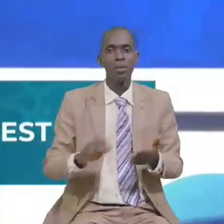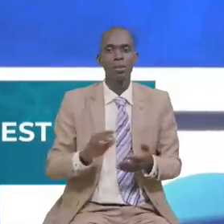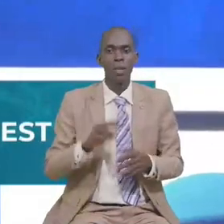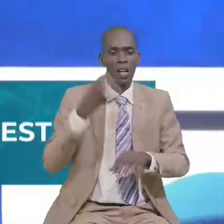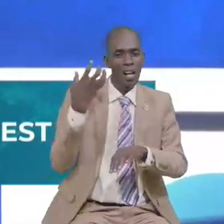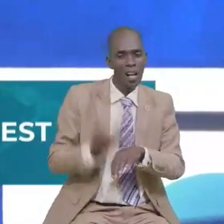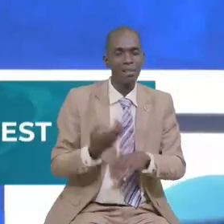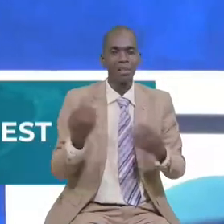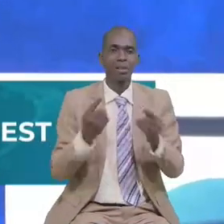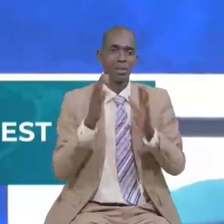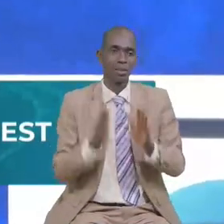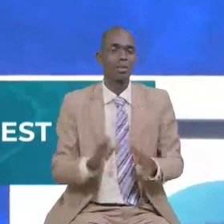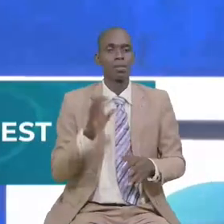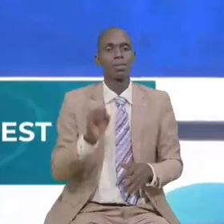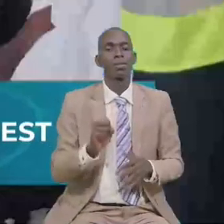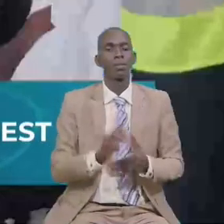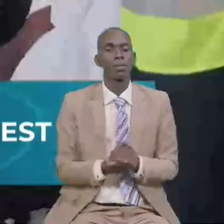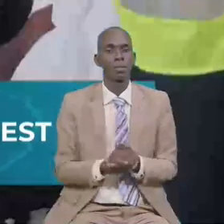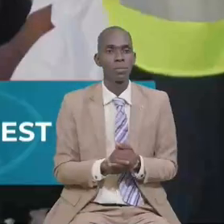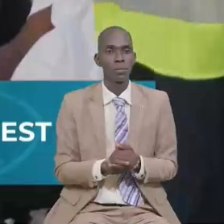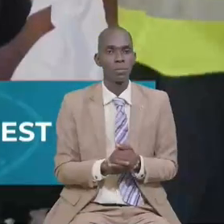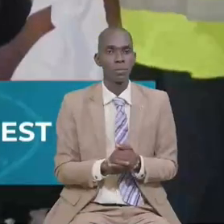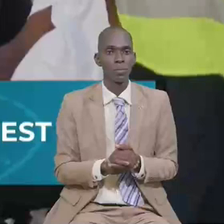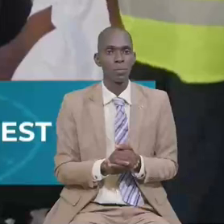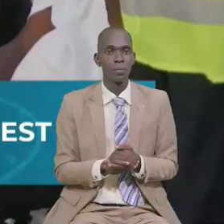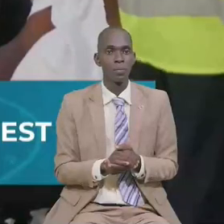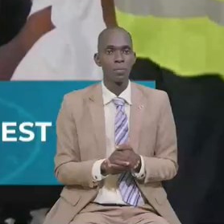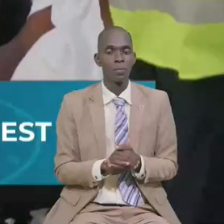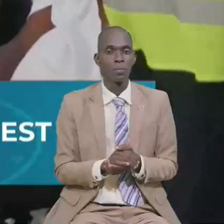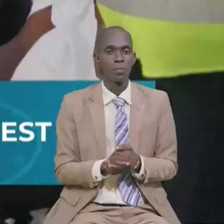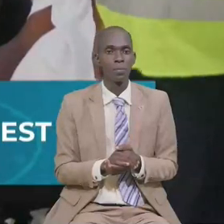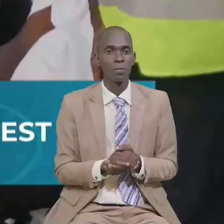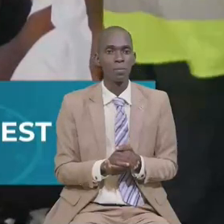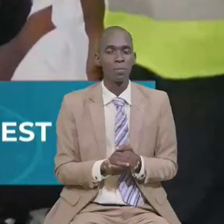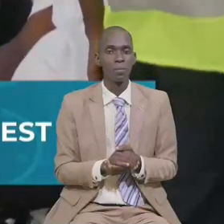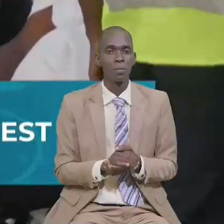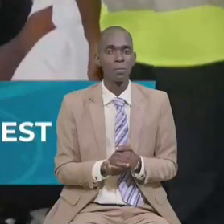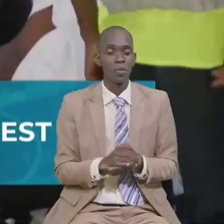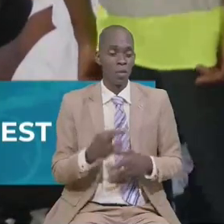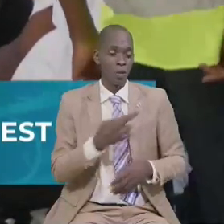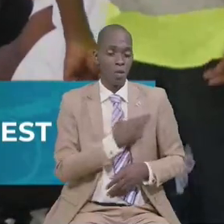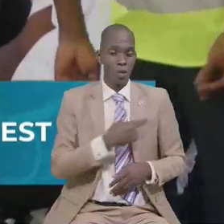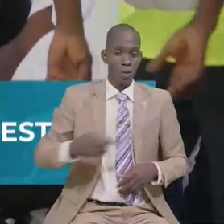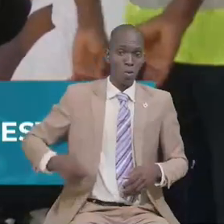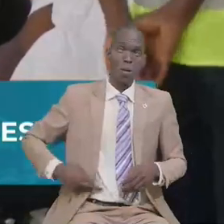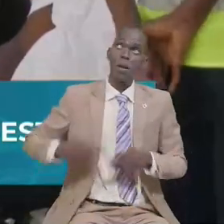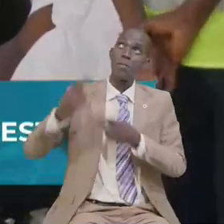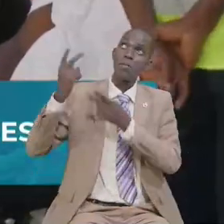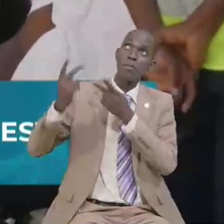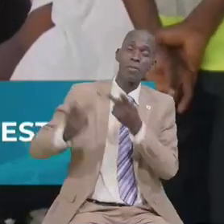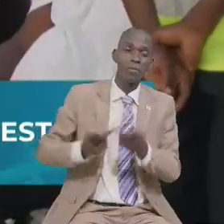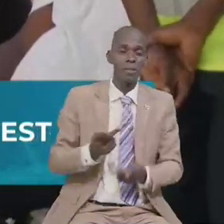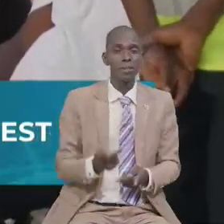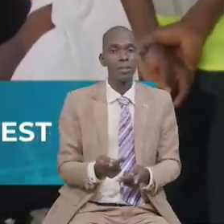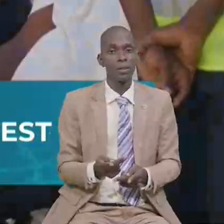La visite royale qui pardonne aux pécheurs sincères. La visite